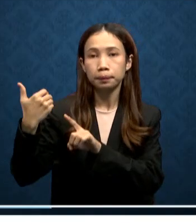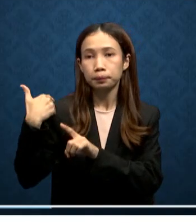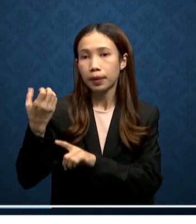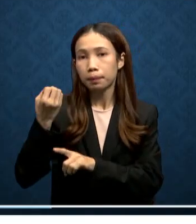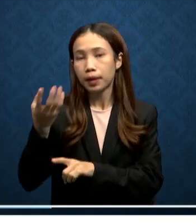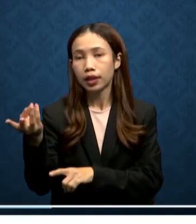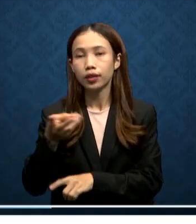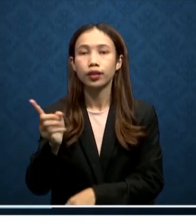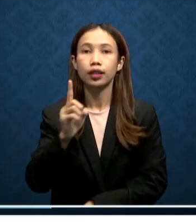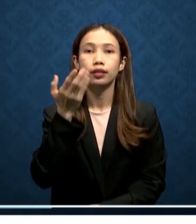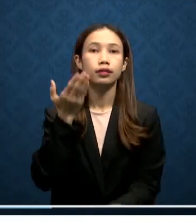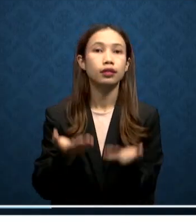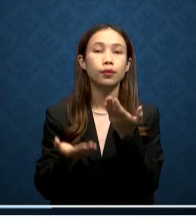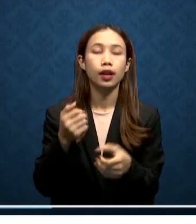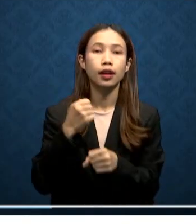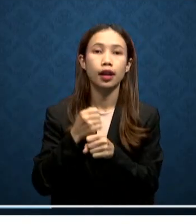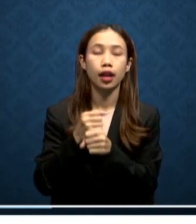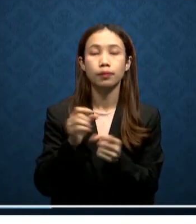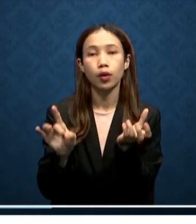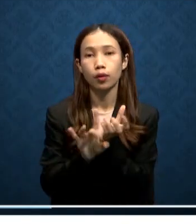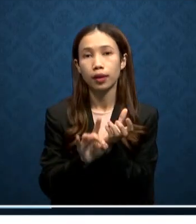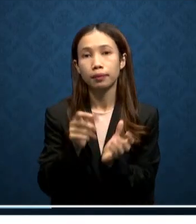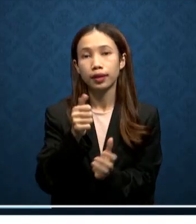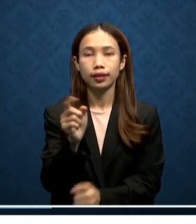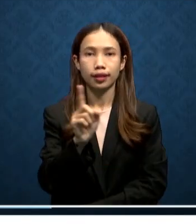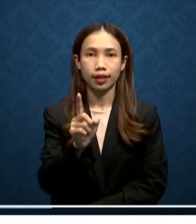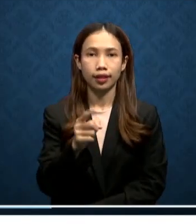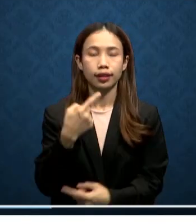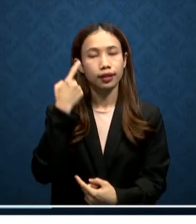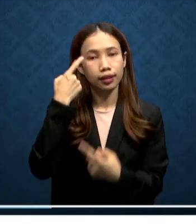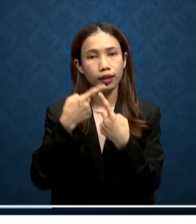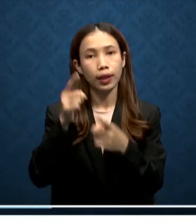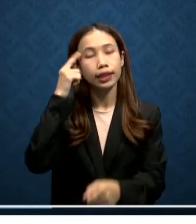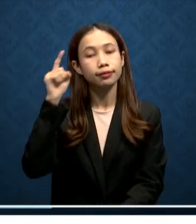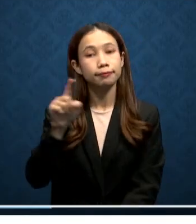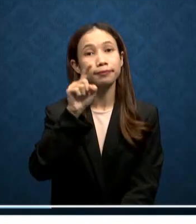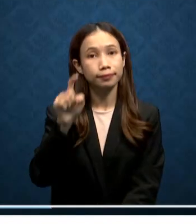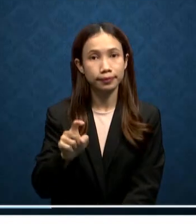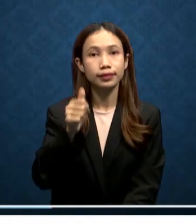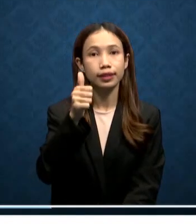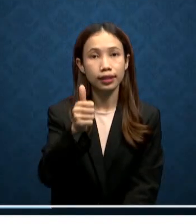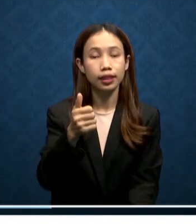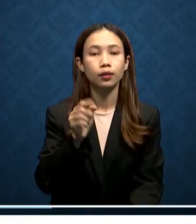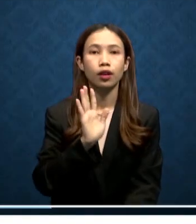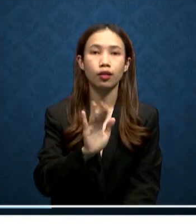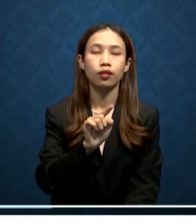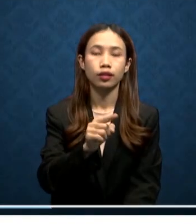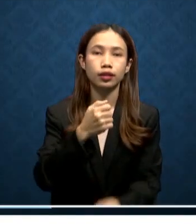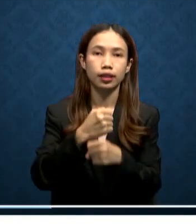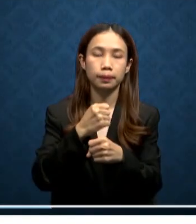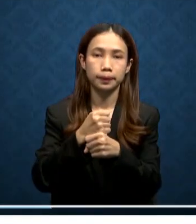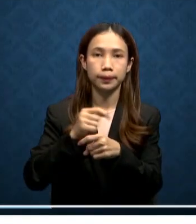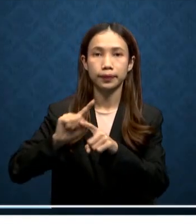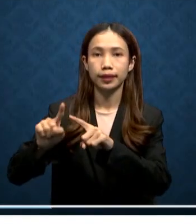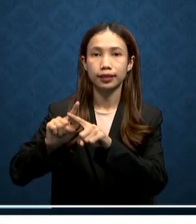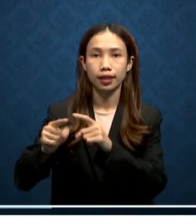เอ่อทำการประมูลแล้วมีประสิทธิภาพนะก็ก็เป็นข้อสังเกตที่ดีนะว่าท่านสามารถเอ่อดำเนิน